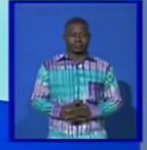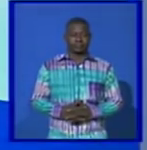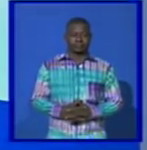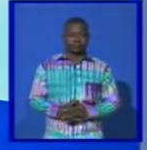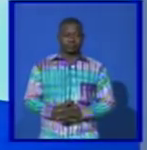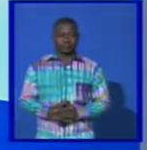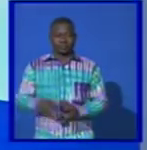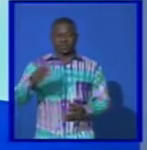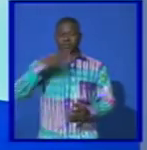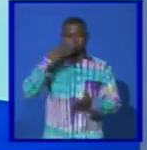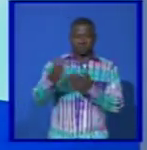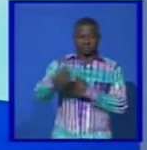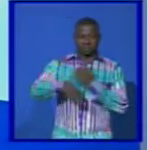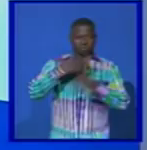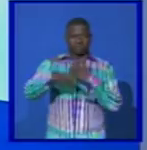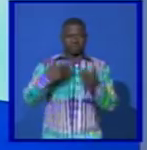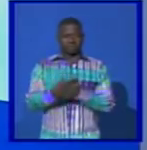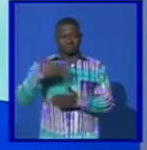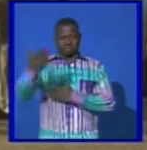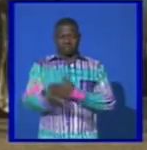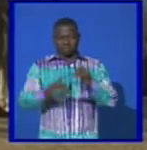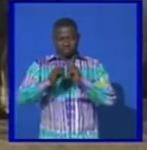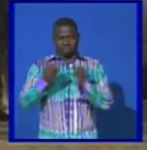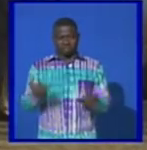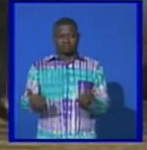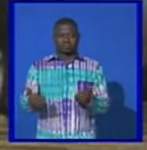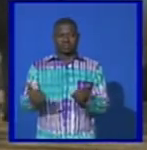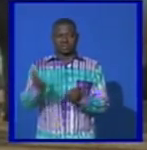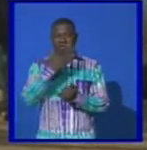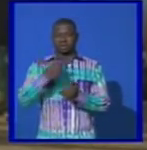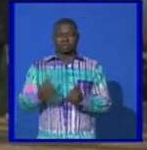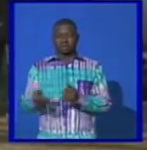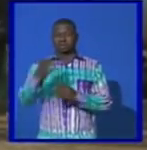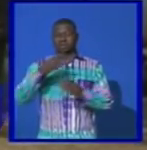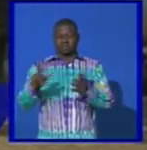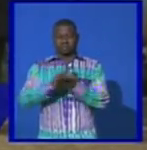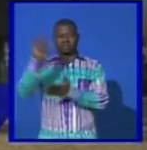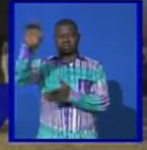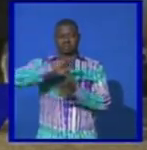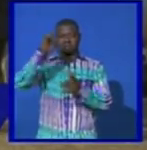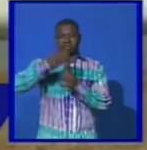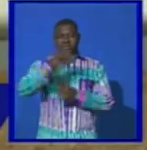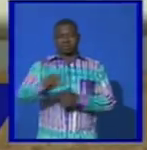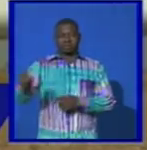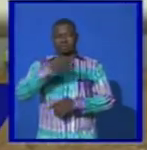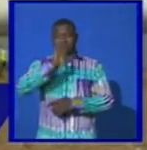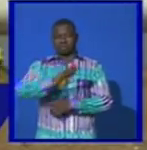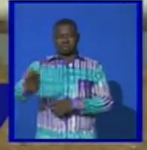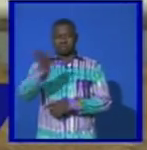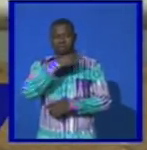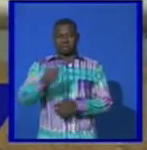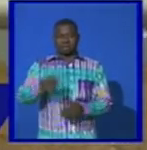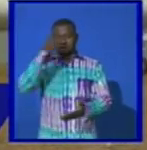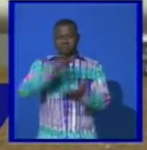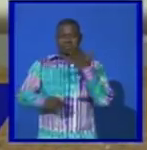Bonjour à toutes et à tous. Bienvenue au journal. Des vols quotidiens entre Ouagadougou et Bobo-Dioulasso à des tarifs abordables.